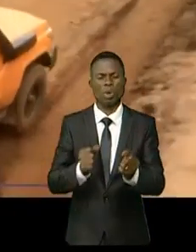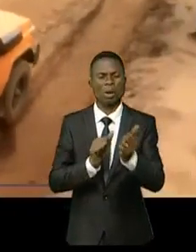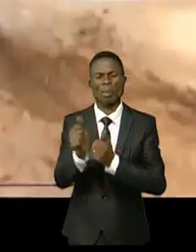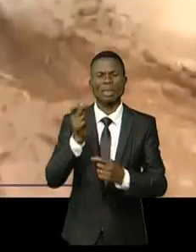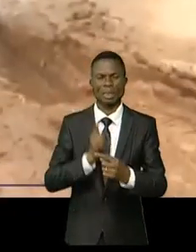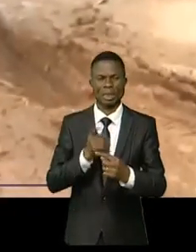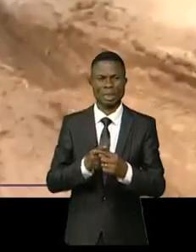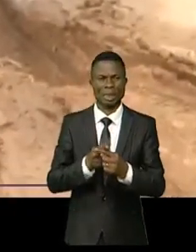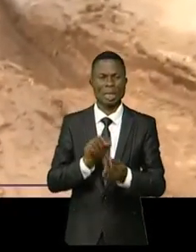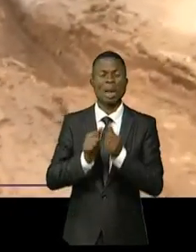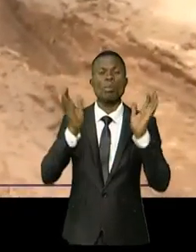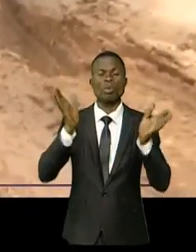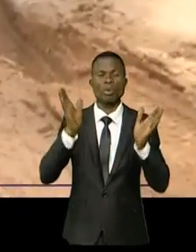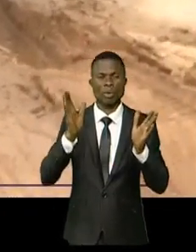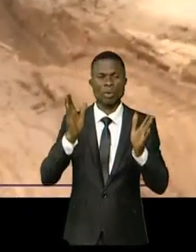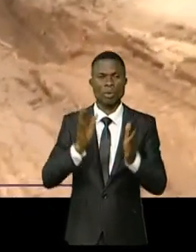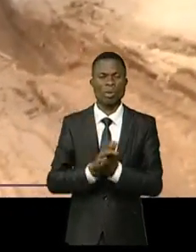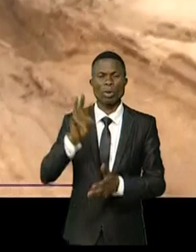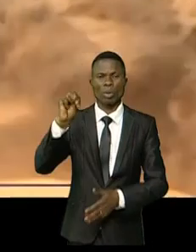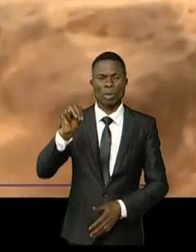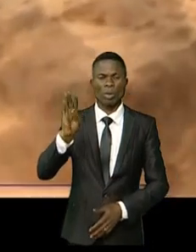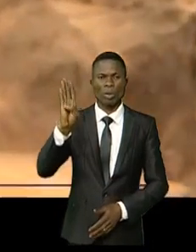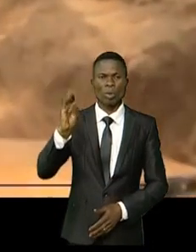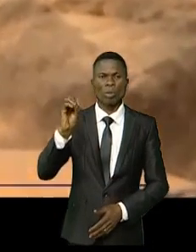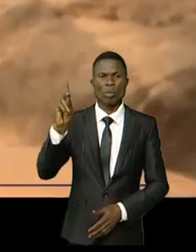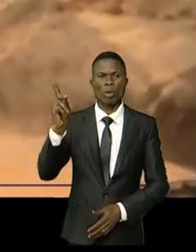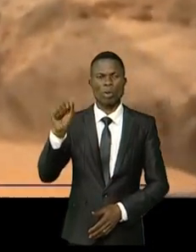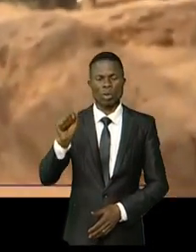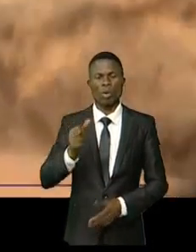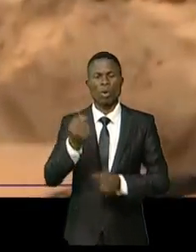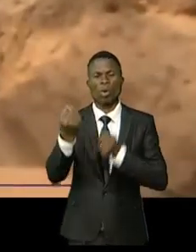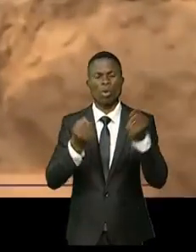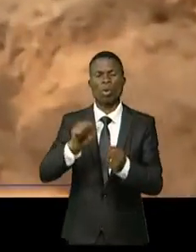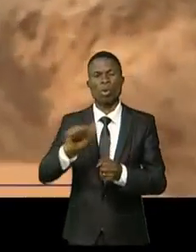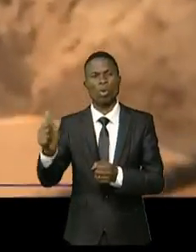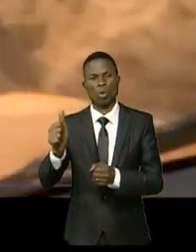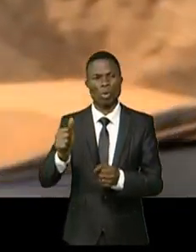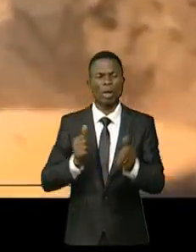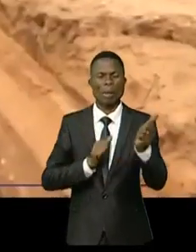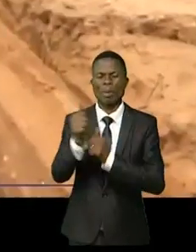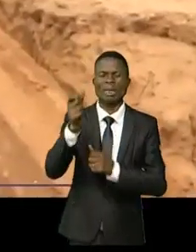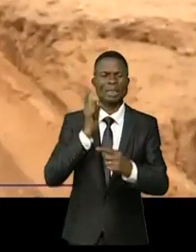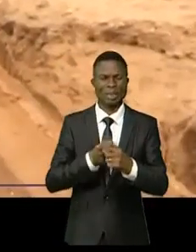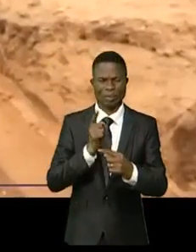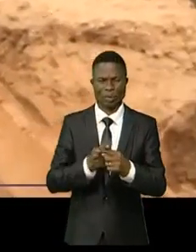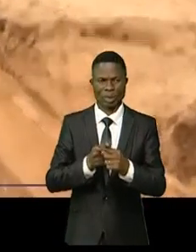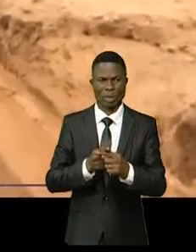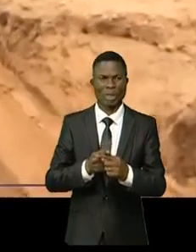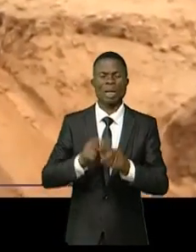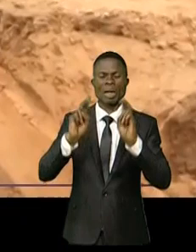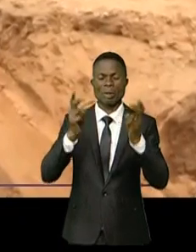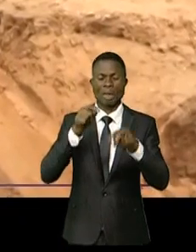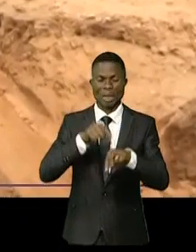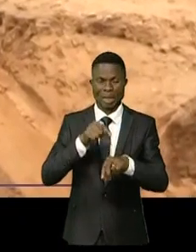Le plus dangereux est celui de Mboko où les camions et autres engins roulants traversent difficilement la cité pendant